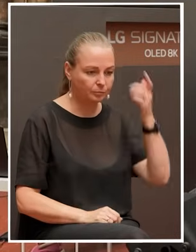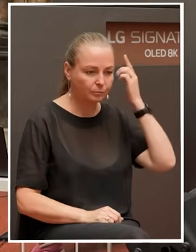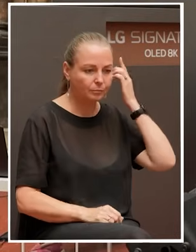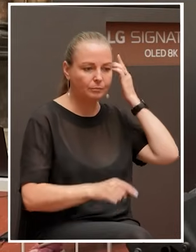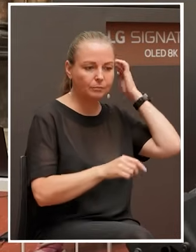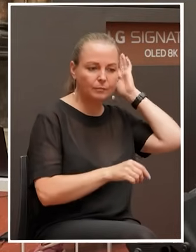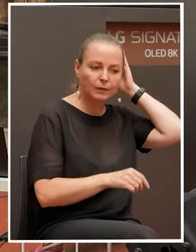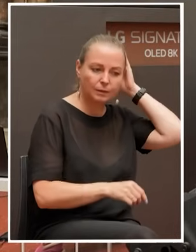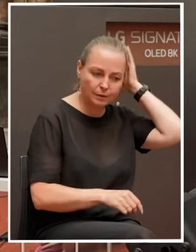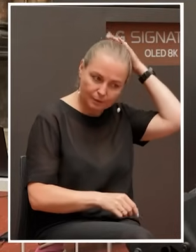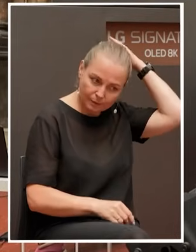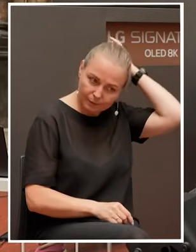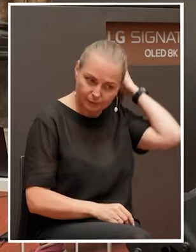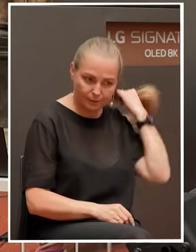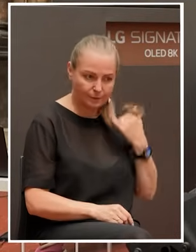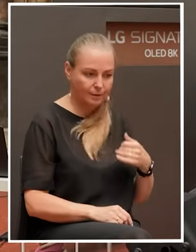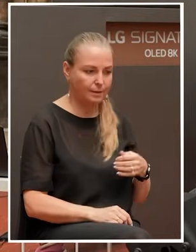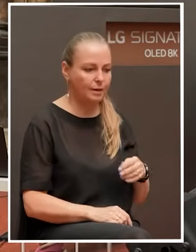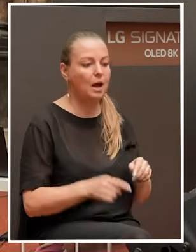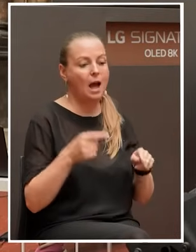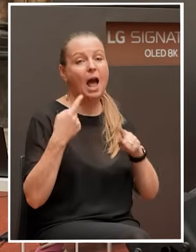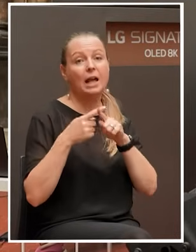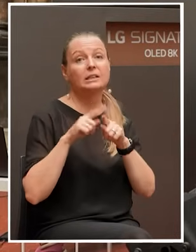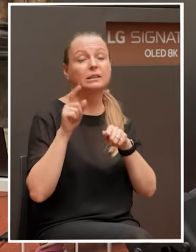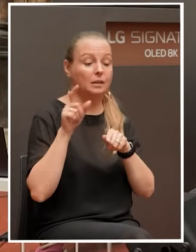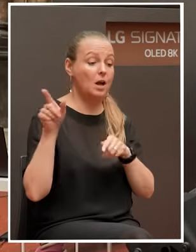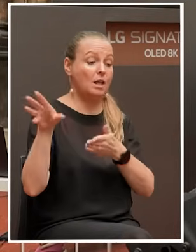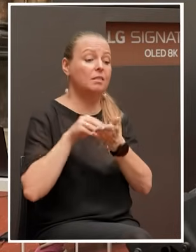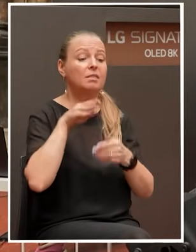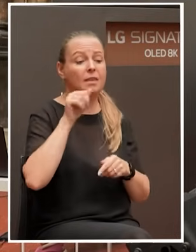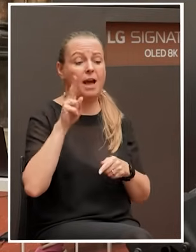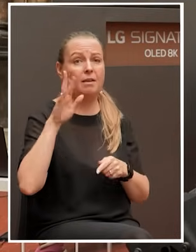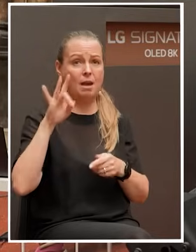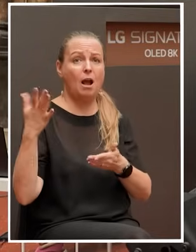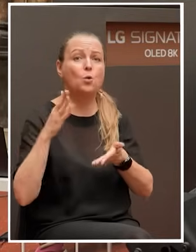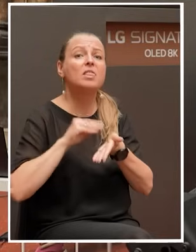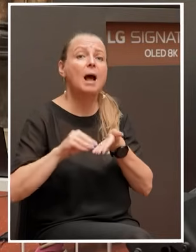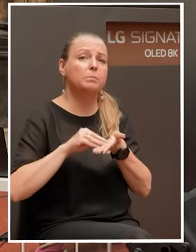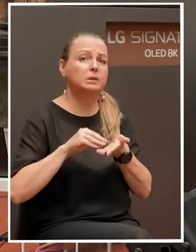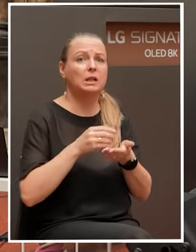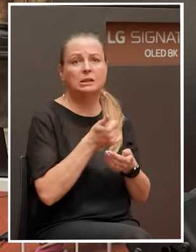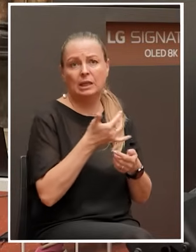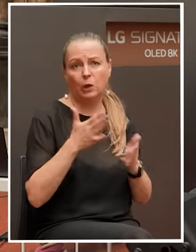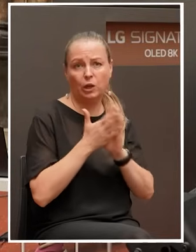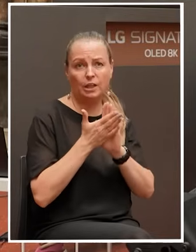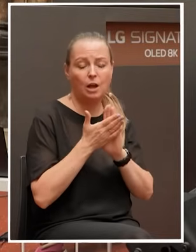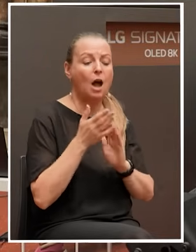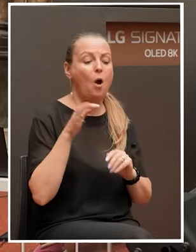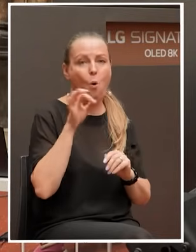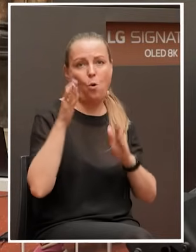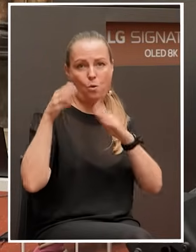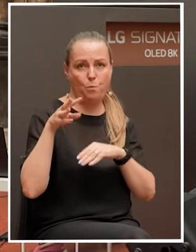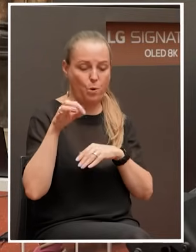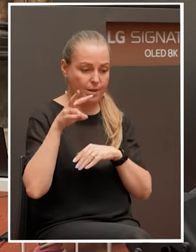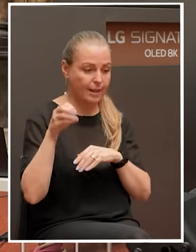не я придумал, я взял ее у коллеги Такера, который написал целую книгу про поздние циклы Моне.